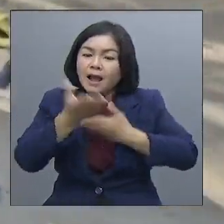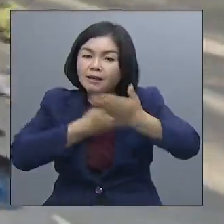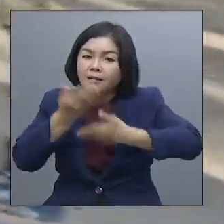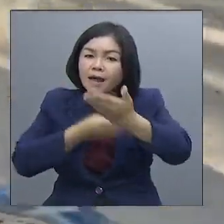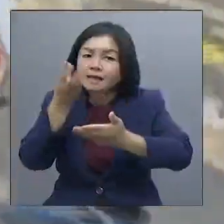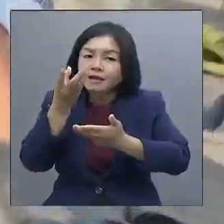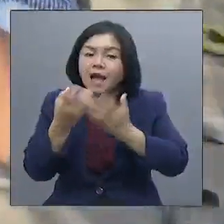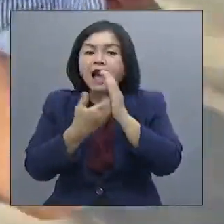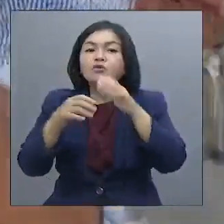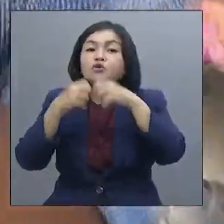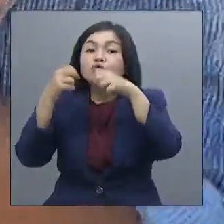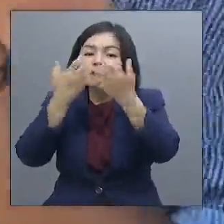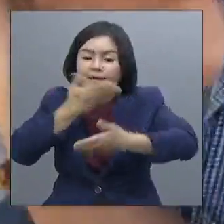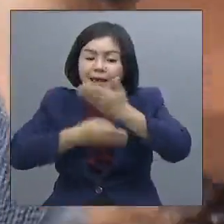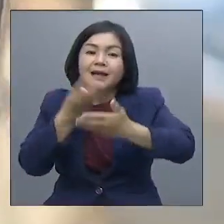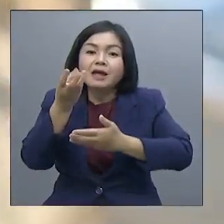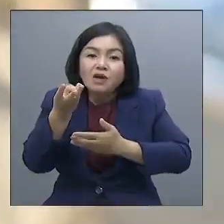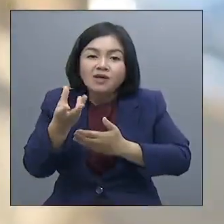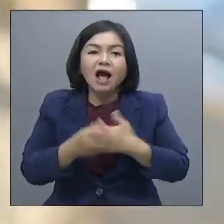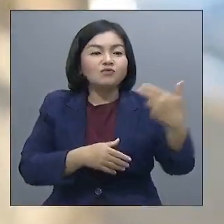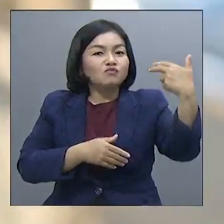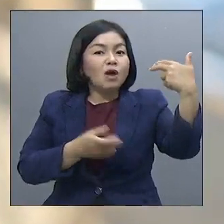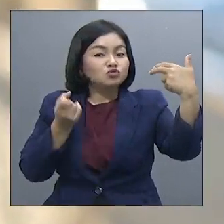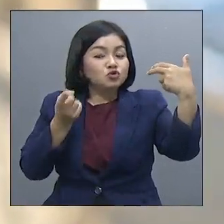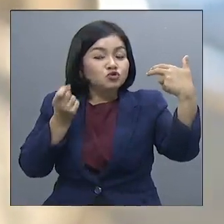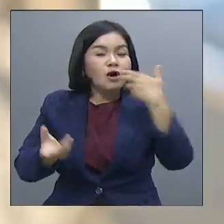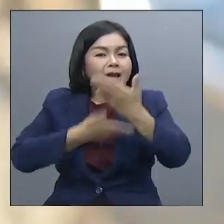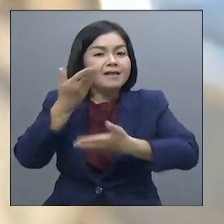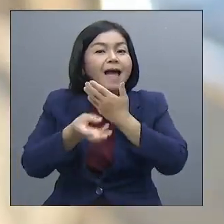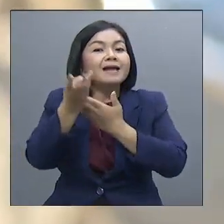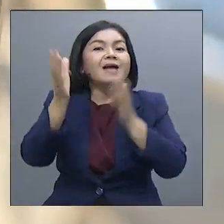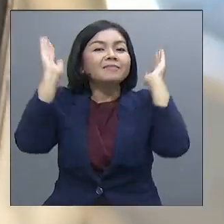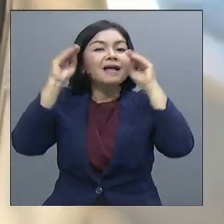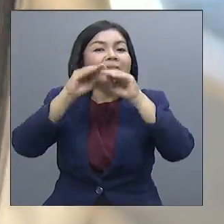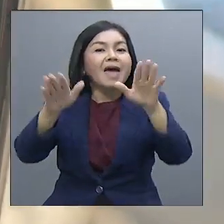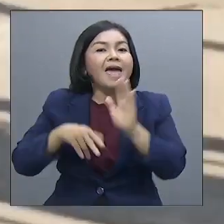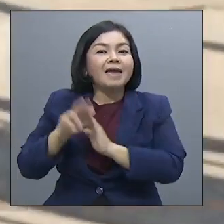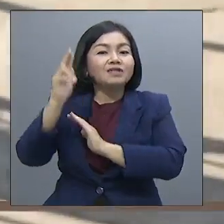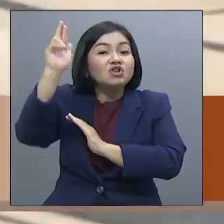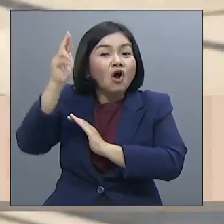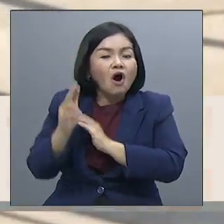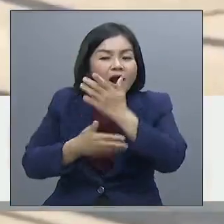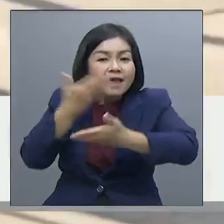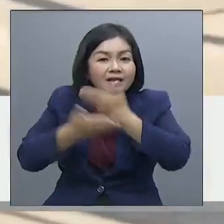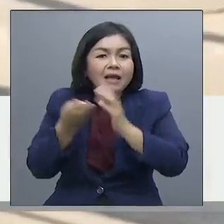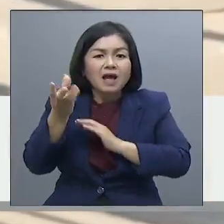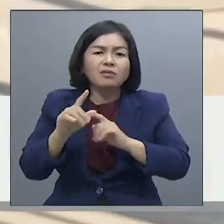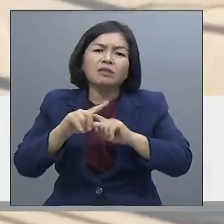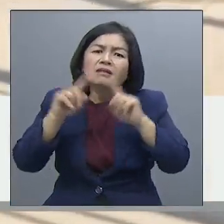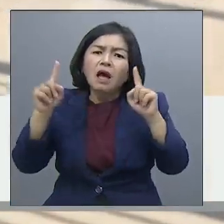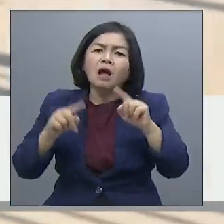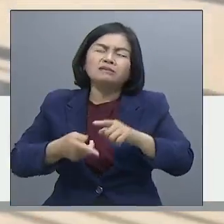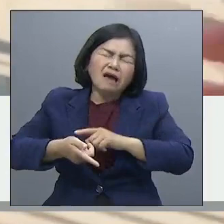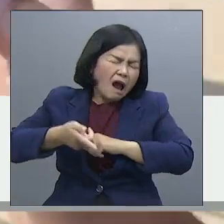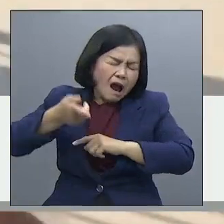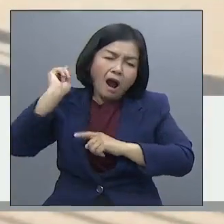รินทร์ที่จังหวัดสุรินทร์ก็ยังคงไลฟ์สดขายข้าวผ่านแอปพลิเคชัน TikTok อยู่นะคะแต่สัญญาณอินเทอร์เน็ตช้าค่